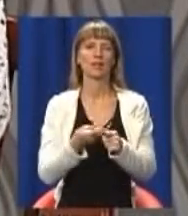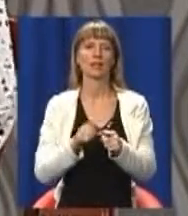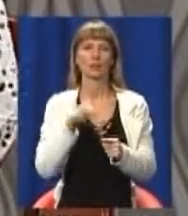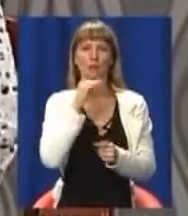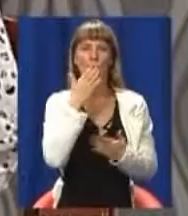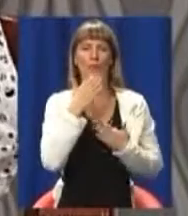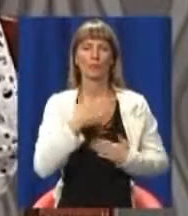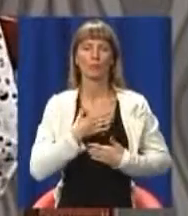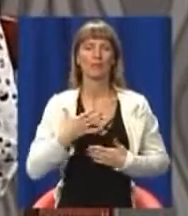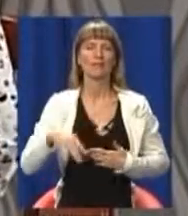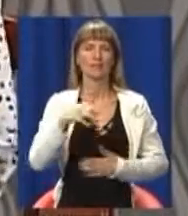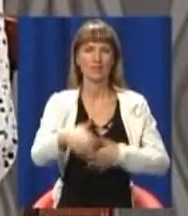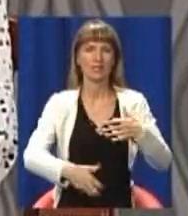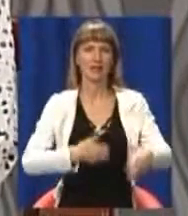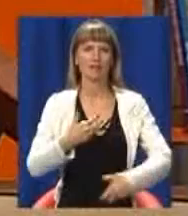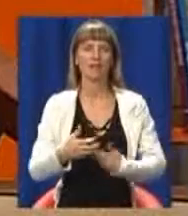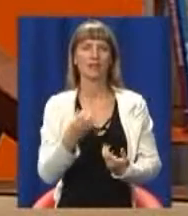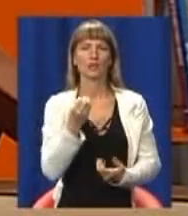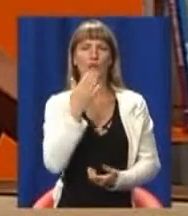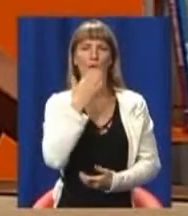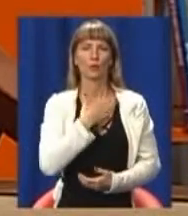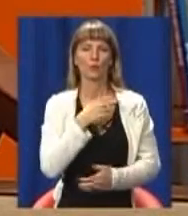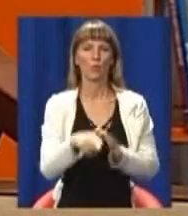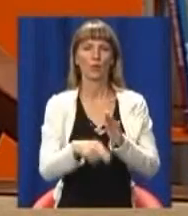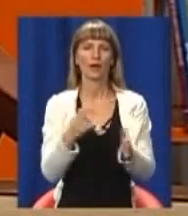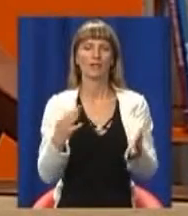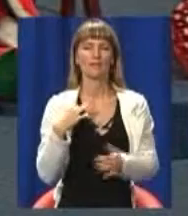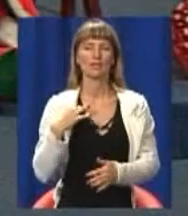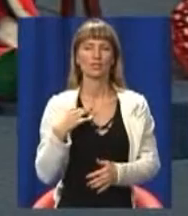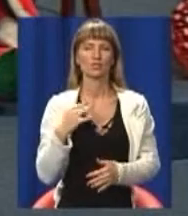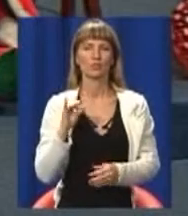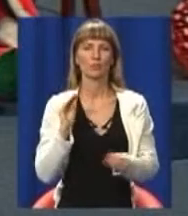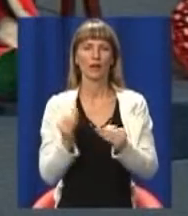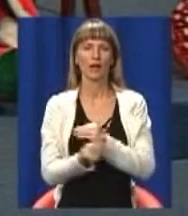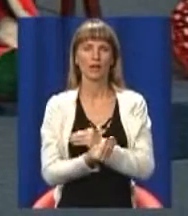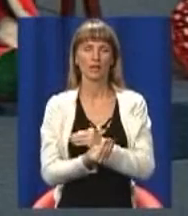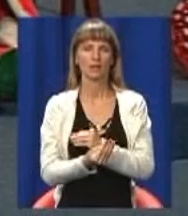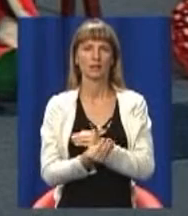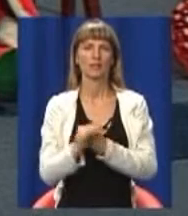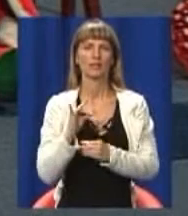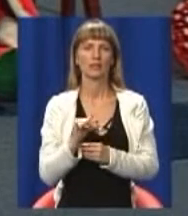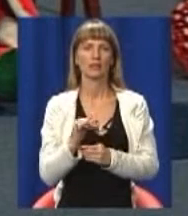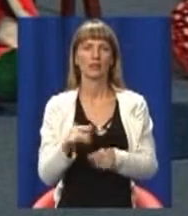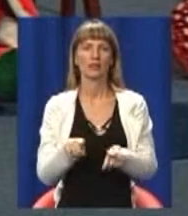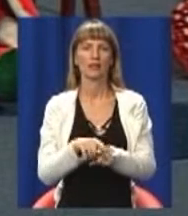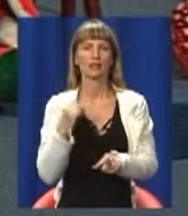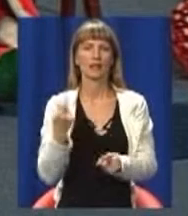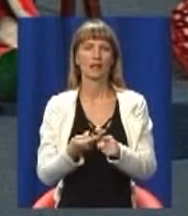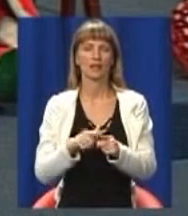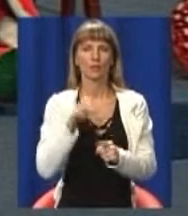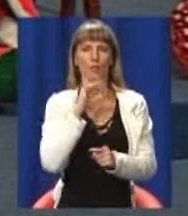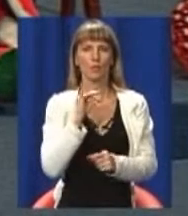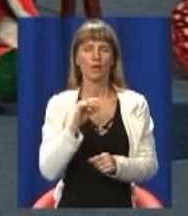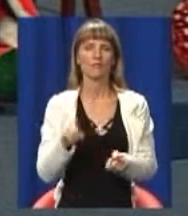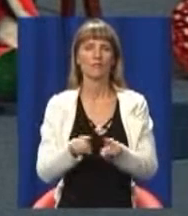песик полюбляє все заривати. А ще полюбляє красти якісь речі і ховати їх. Ось такий цей песик. Але все